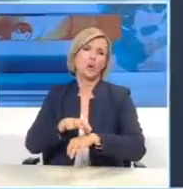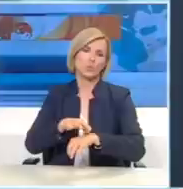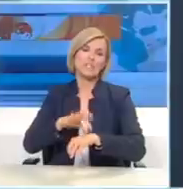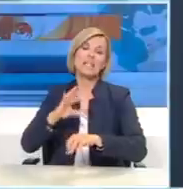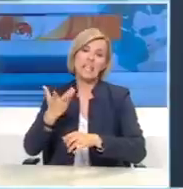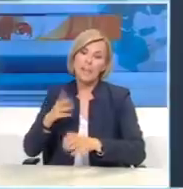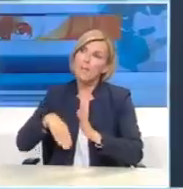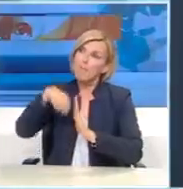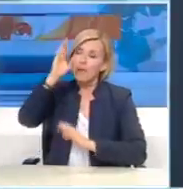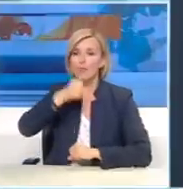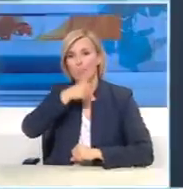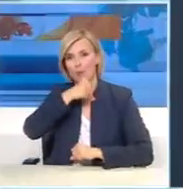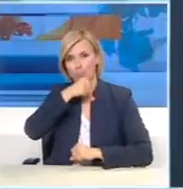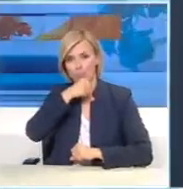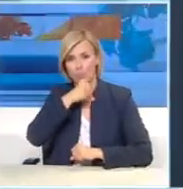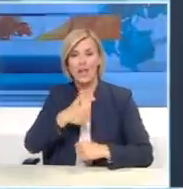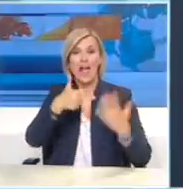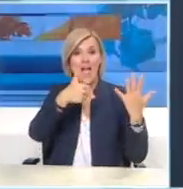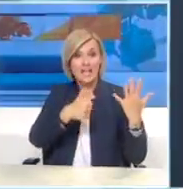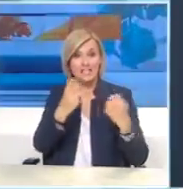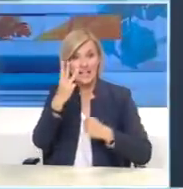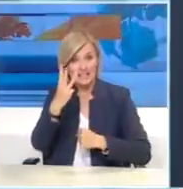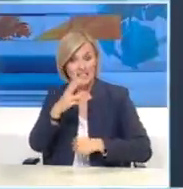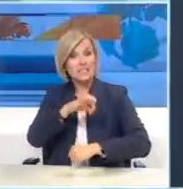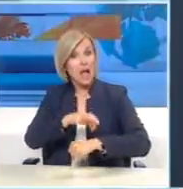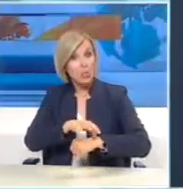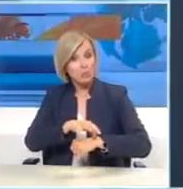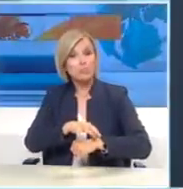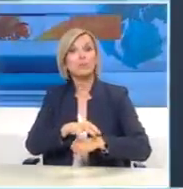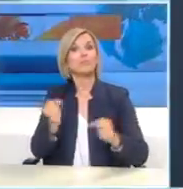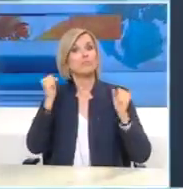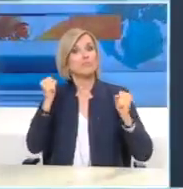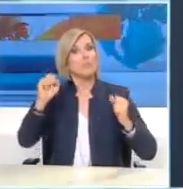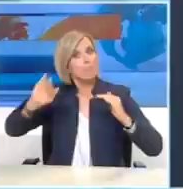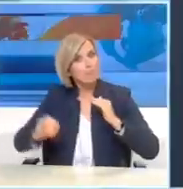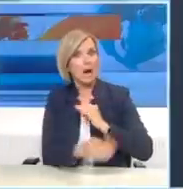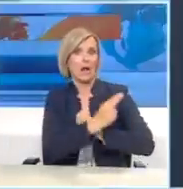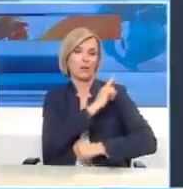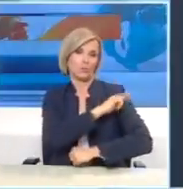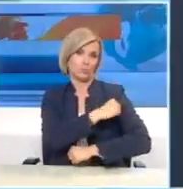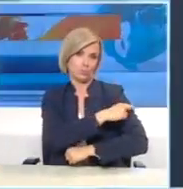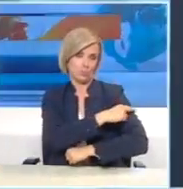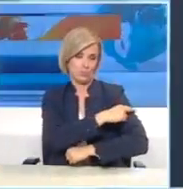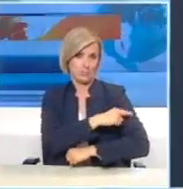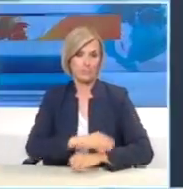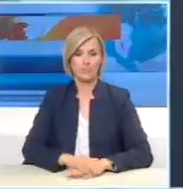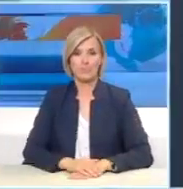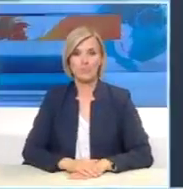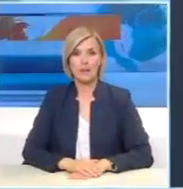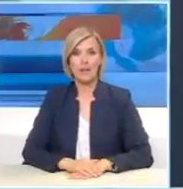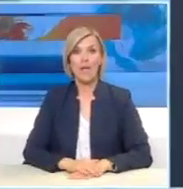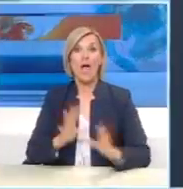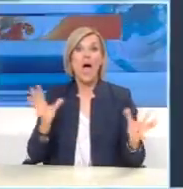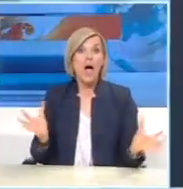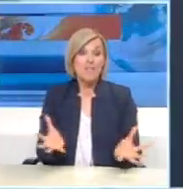70 ετών και άνω. 63 ασθενείς έχουν εξέλθει από τις ΜΕΘ. Τέλος, δεν έχουμε κανένα